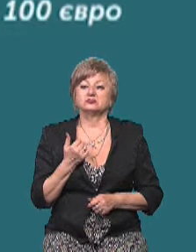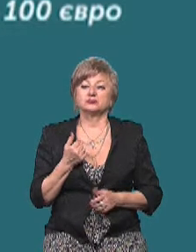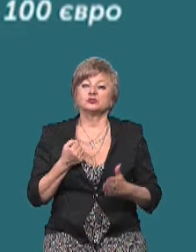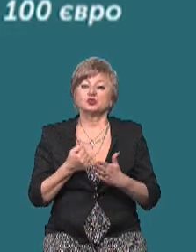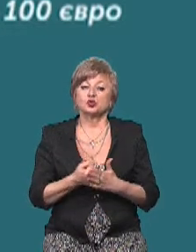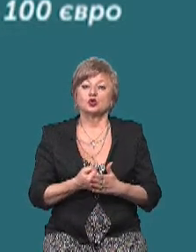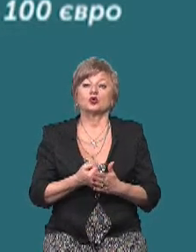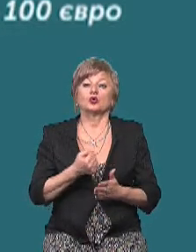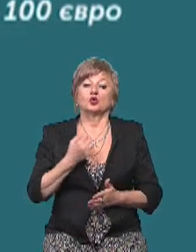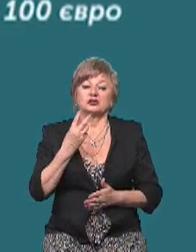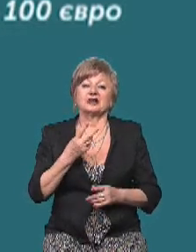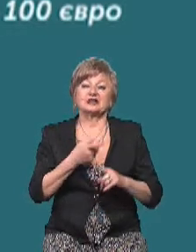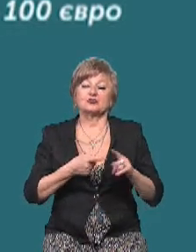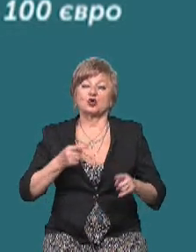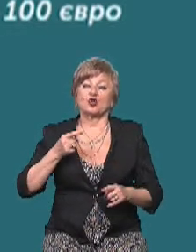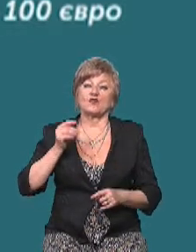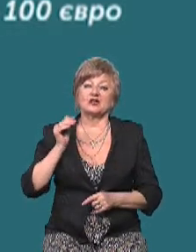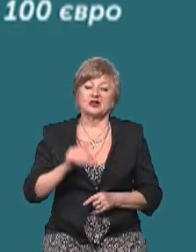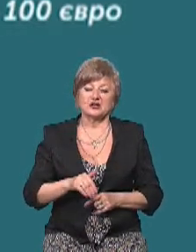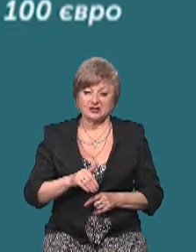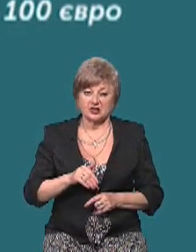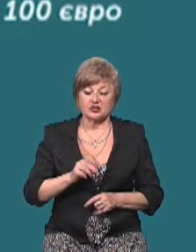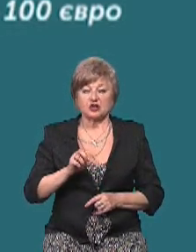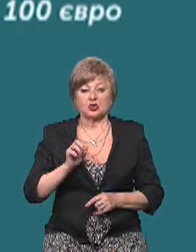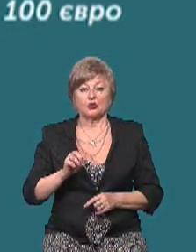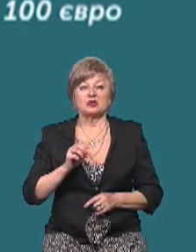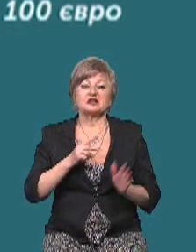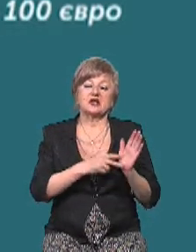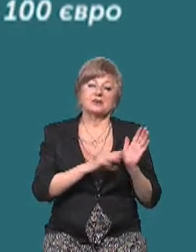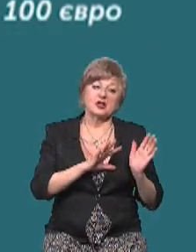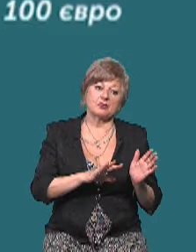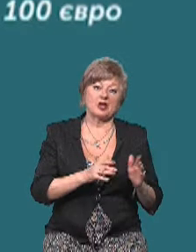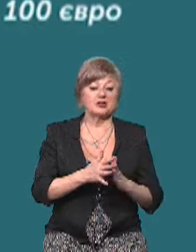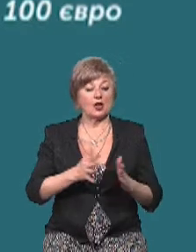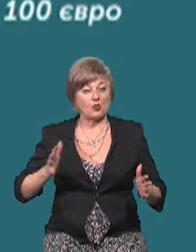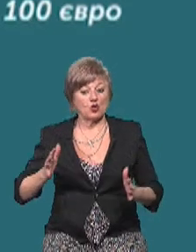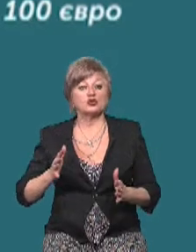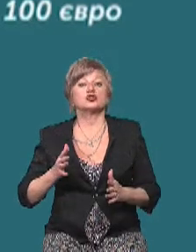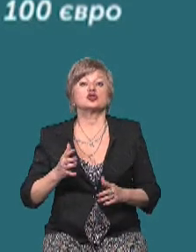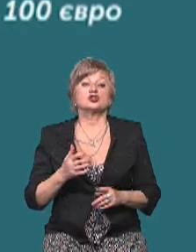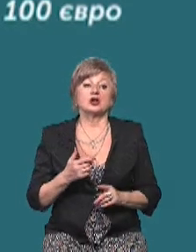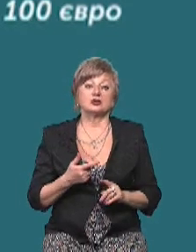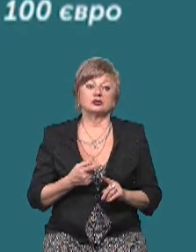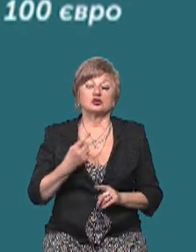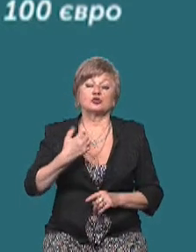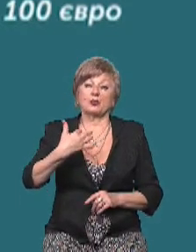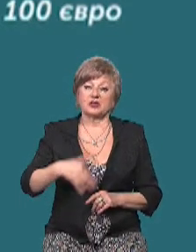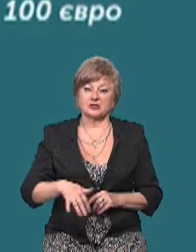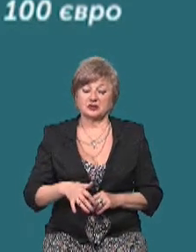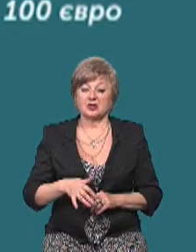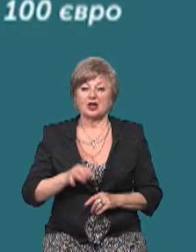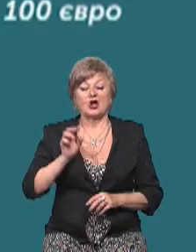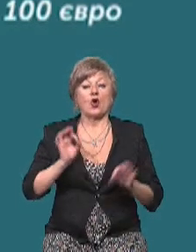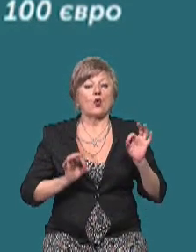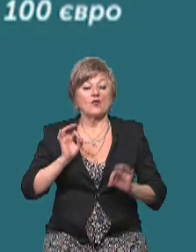до 3,5 тисяч кубічних сантиметрів – 75, і понад 3,5 тисяч кубічних сантиметрів – 150.